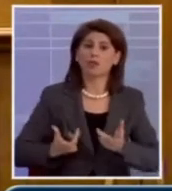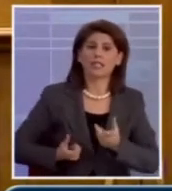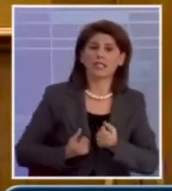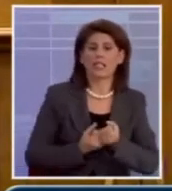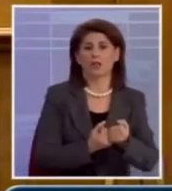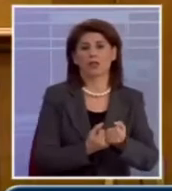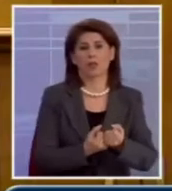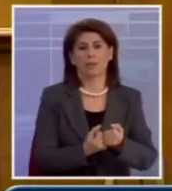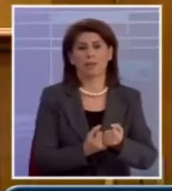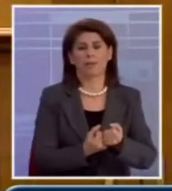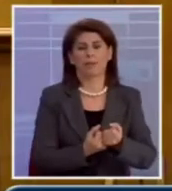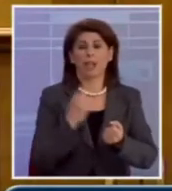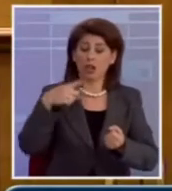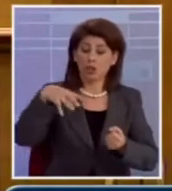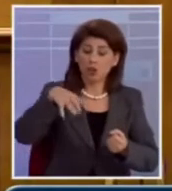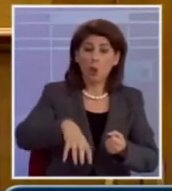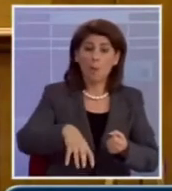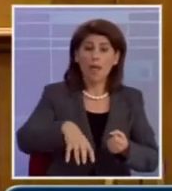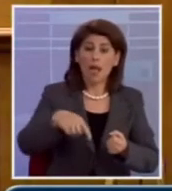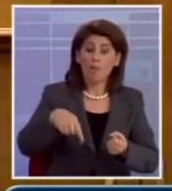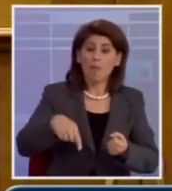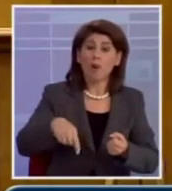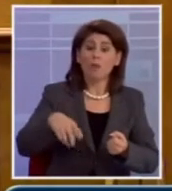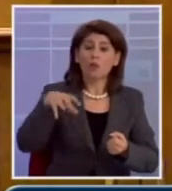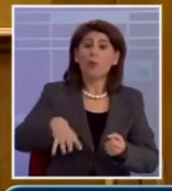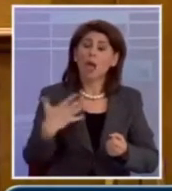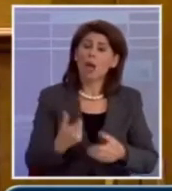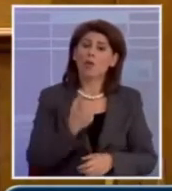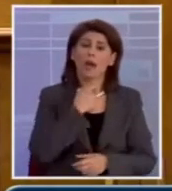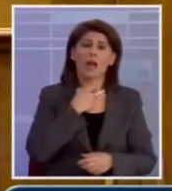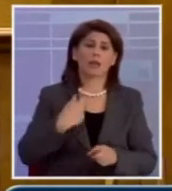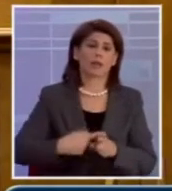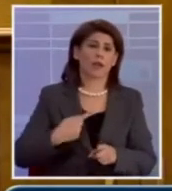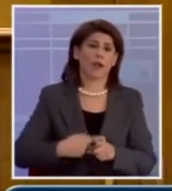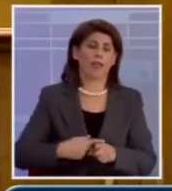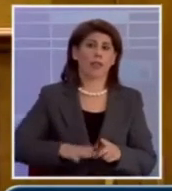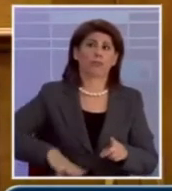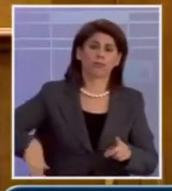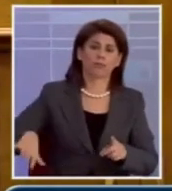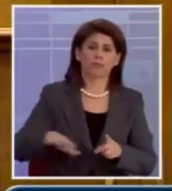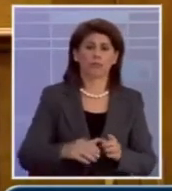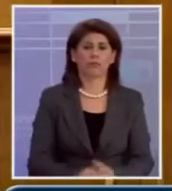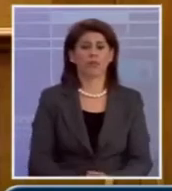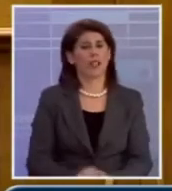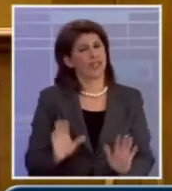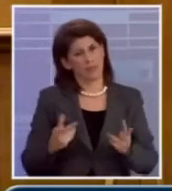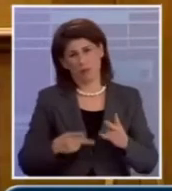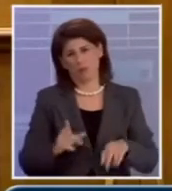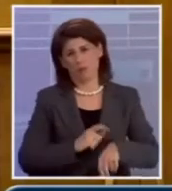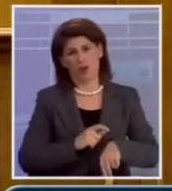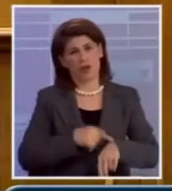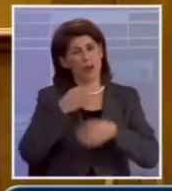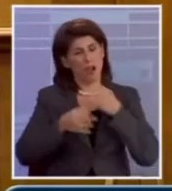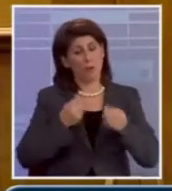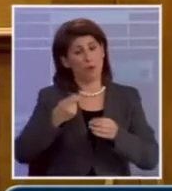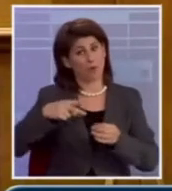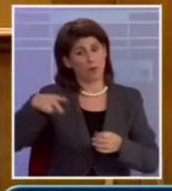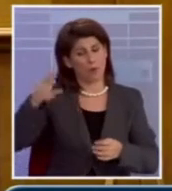στηρίξουμε έναν τομέα τον οποίον έχουμε ανάγκη ως χώρα. Δεν μου επιτρέπει ο χρόνος να πω